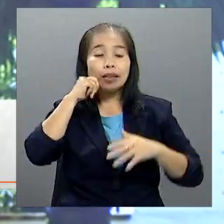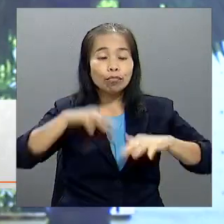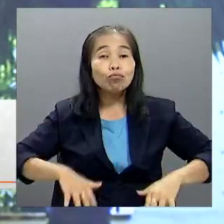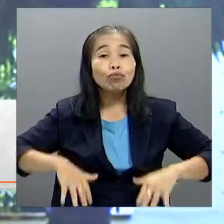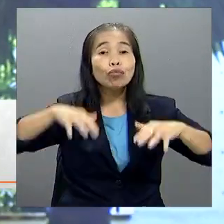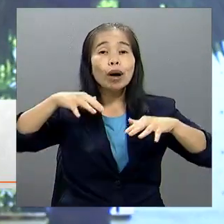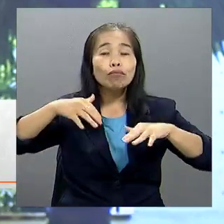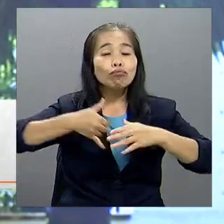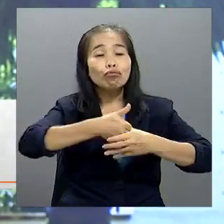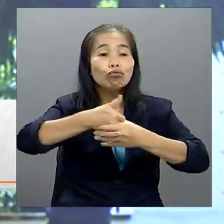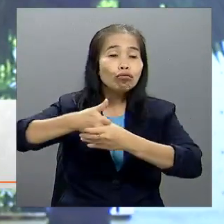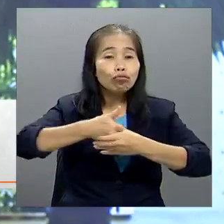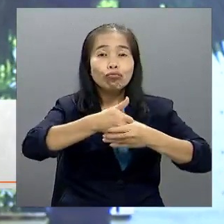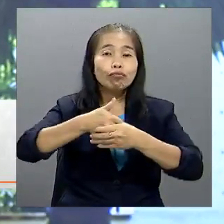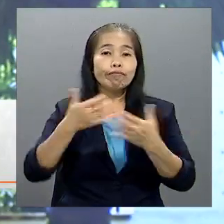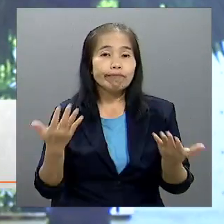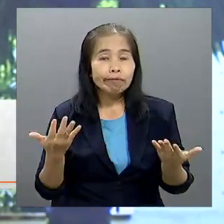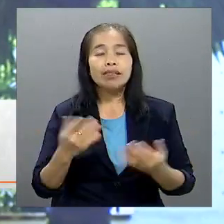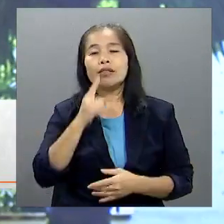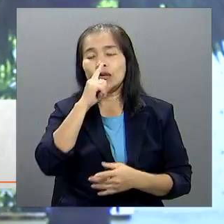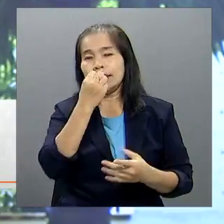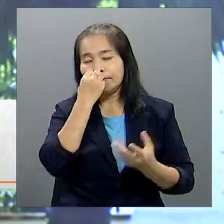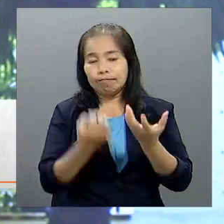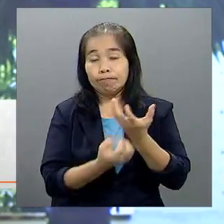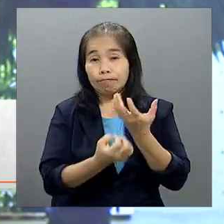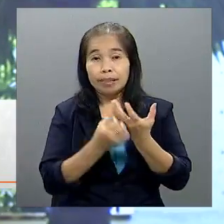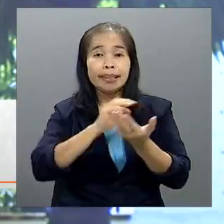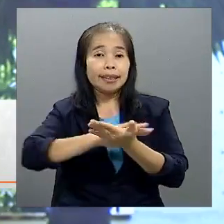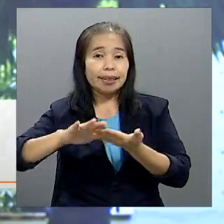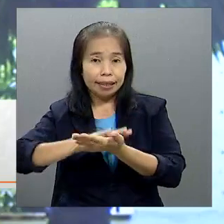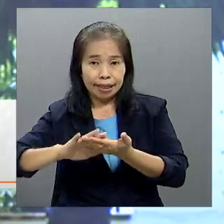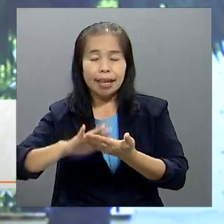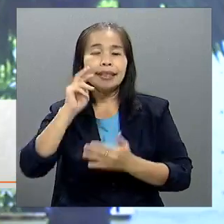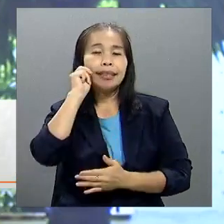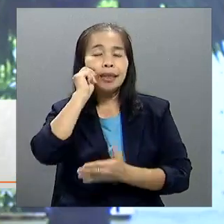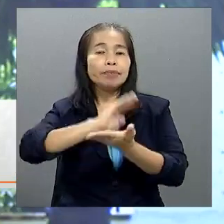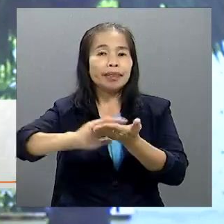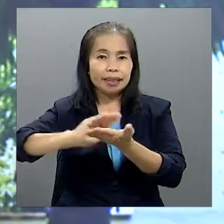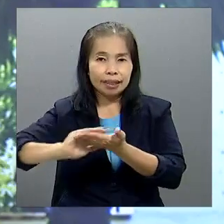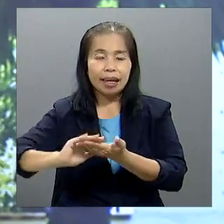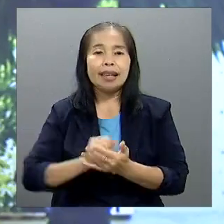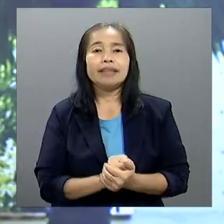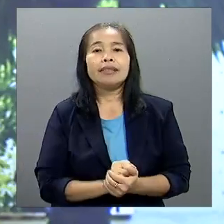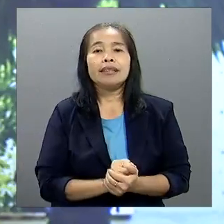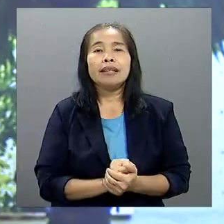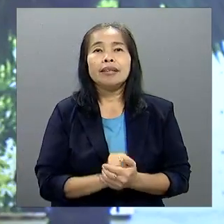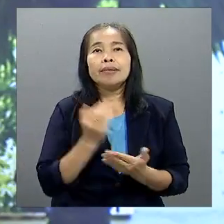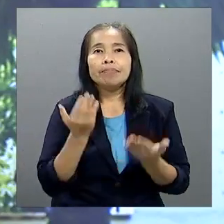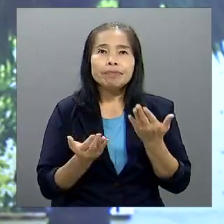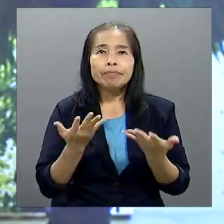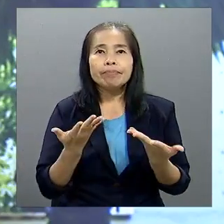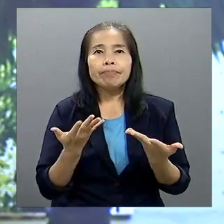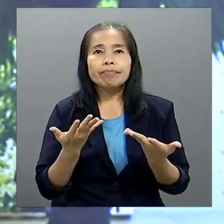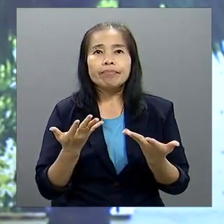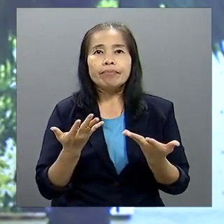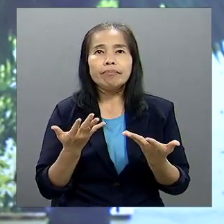ว่าต้องกินอาหารสุกนะน้ำสะอาดนะนะคะแล้วก็โดยเฉพาะผู้ที่จะไปบริจาคอะ